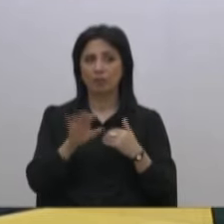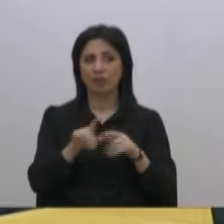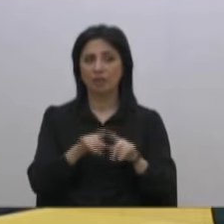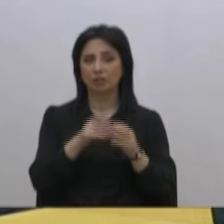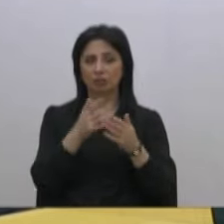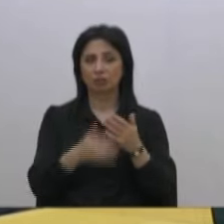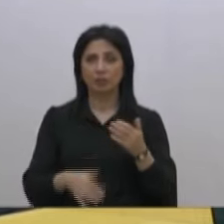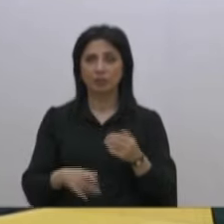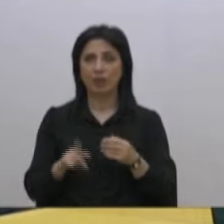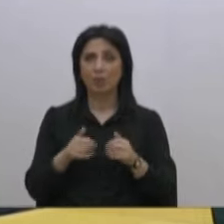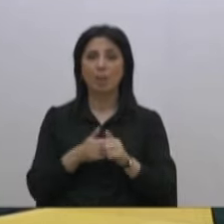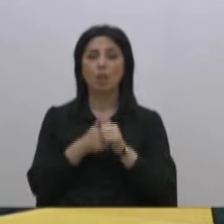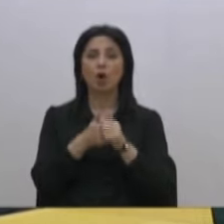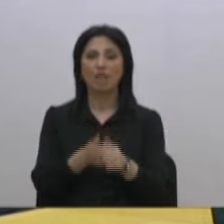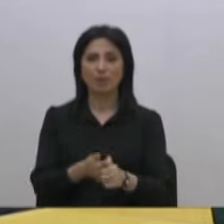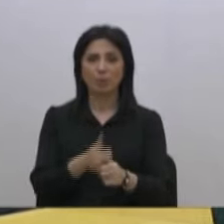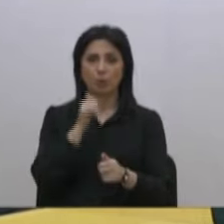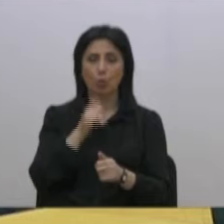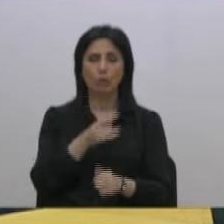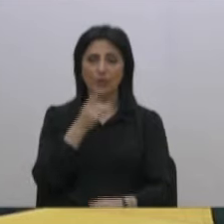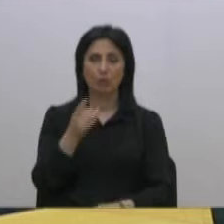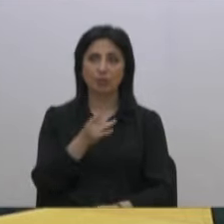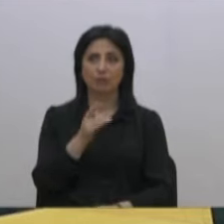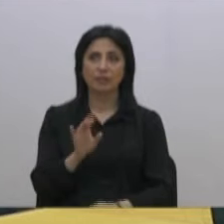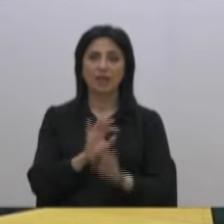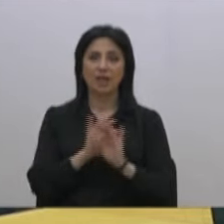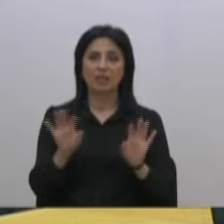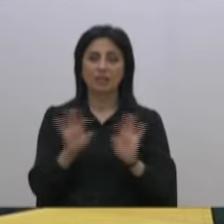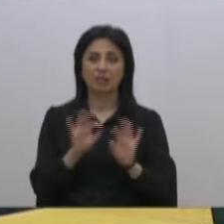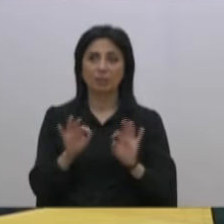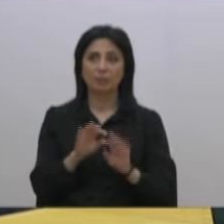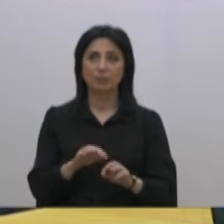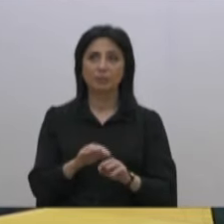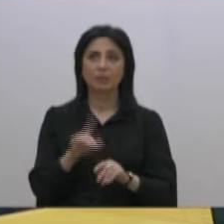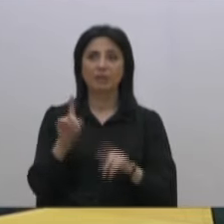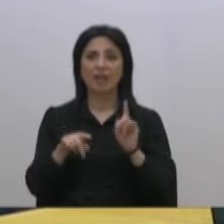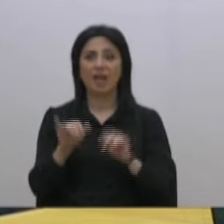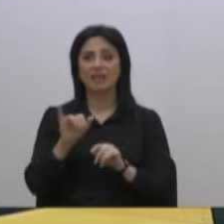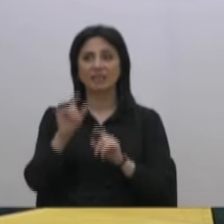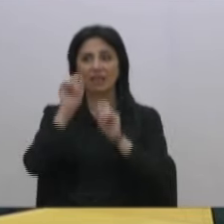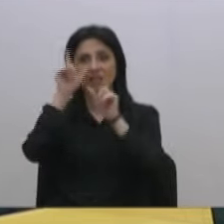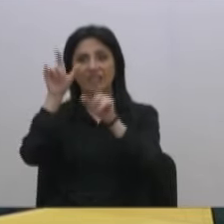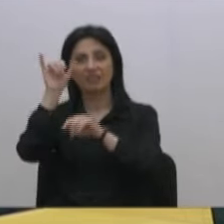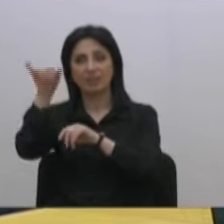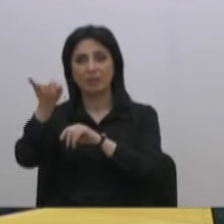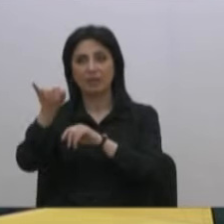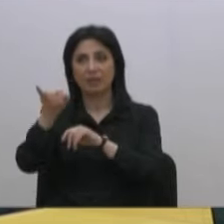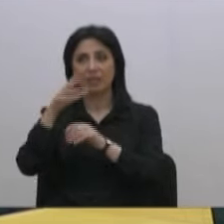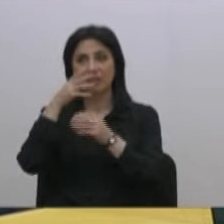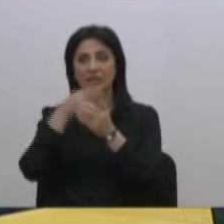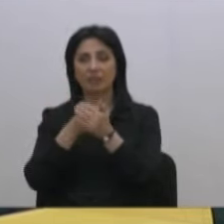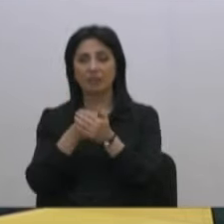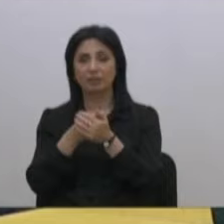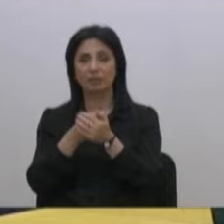ასე შემდეგ. რამას მოყვებოდა ყოველჯერზე განცხადებები, ხო? ხანსად იღვიძებდნენ თავის